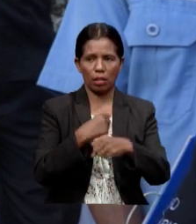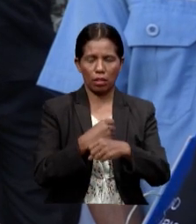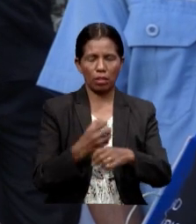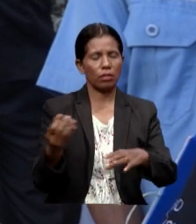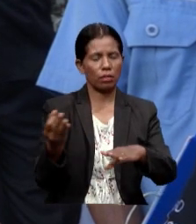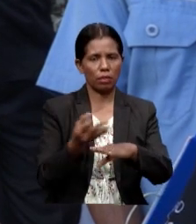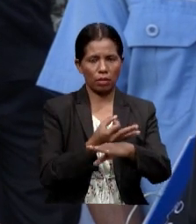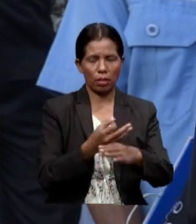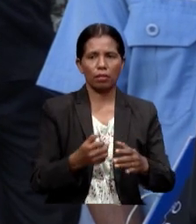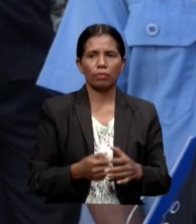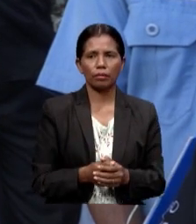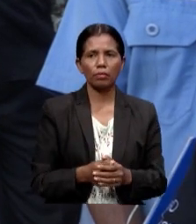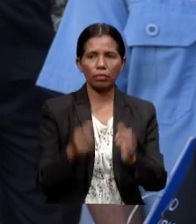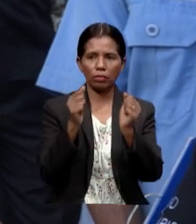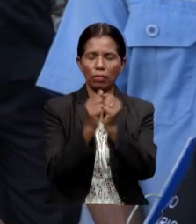itu. Agora, ho